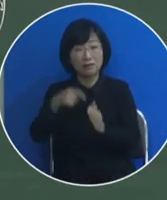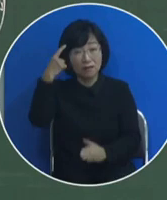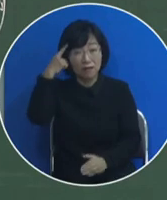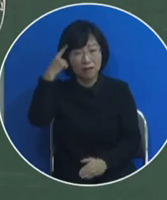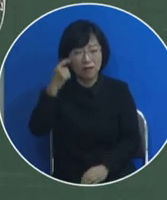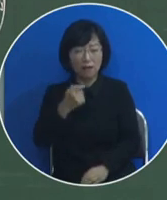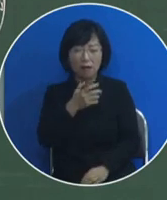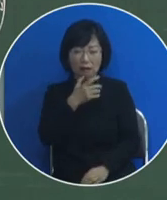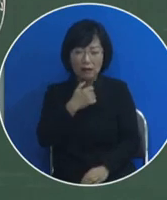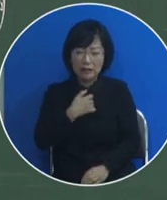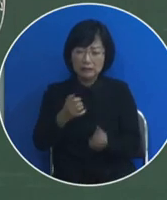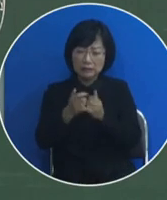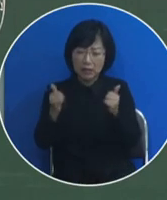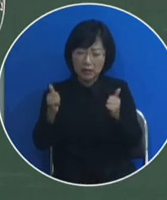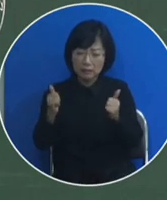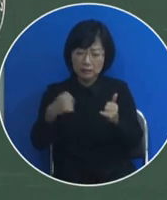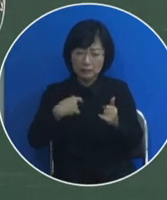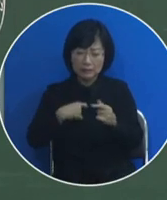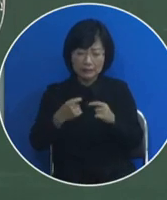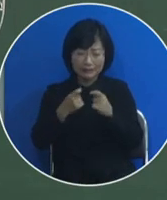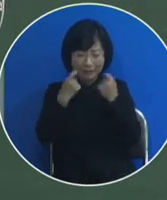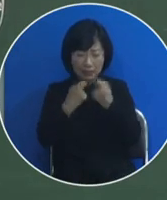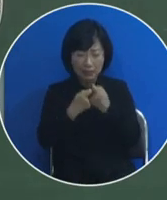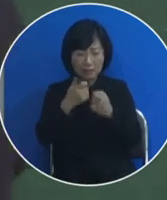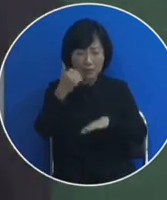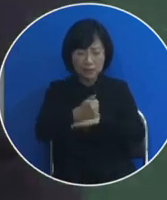people don't know what will happen 없어요. Next. There's no way.